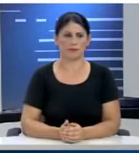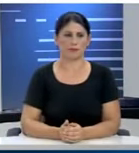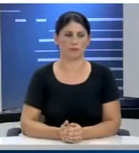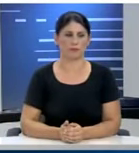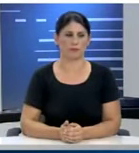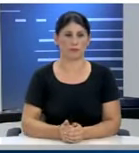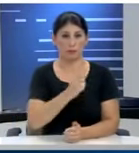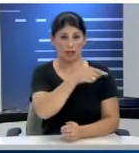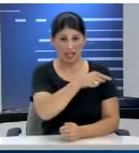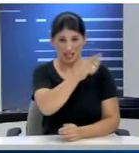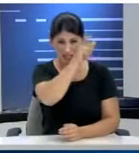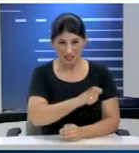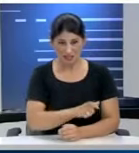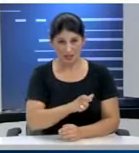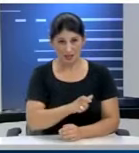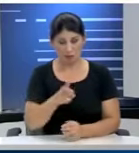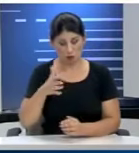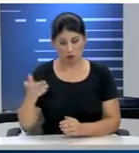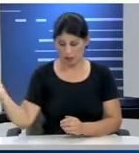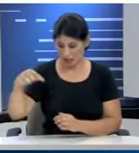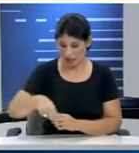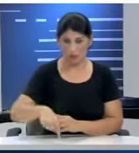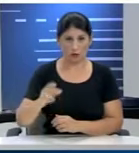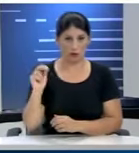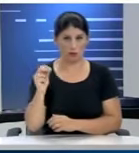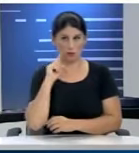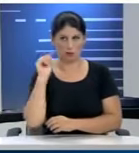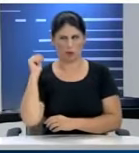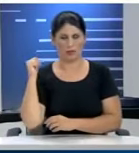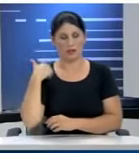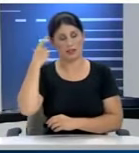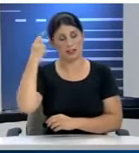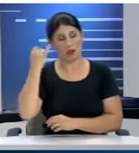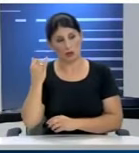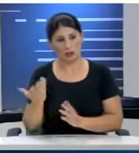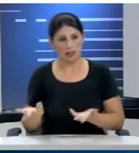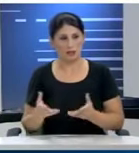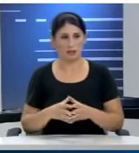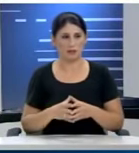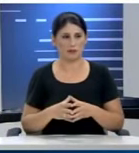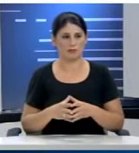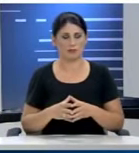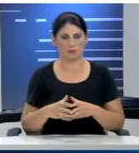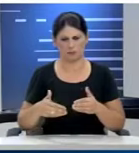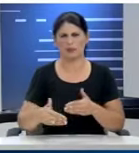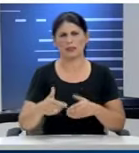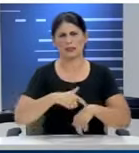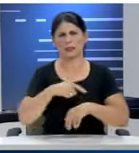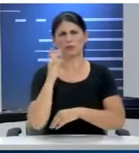Και εσείς ήρθατε προχθές, δεν ξέρω αν το καταλάβατε βέβαια κατά τη διάρκεια της ομιλίας σας,